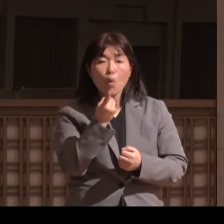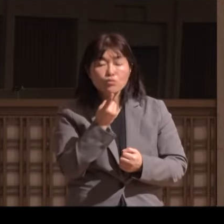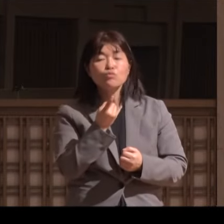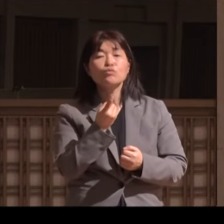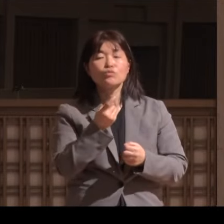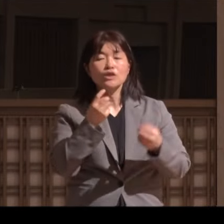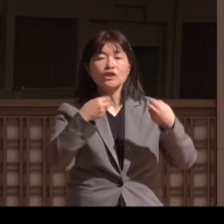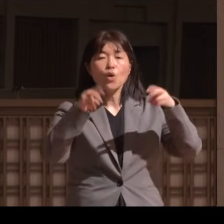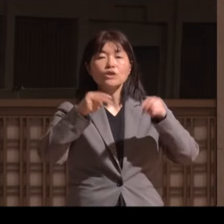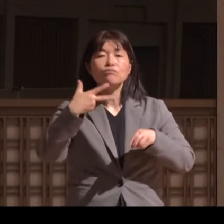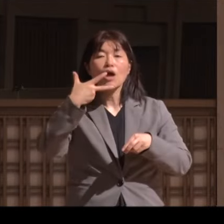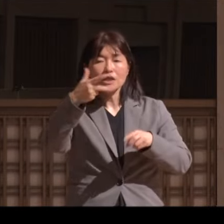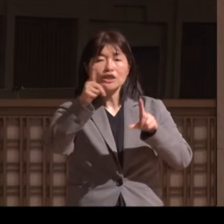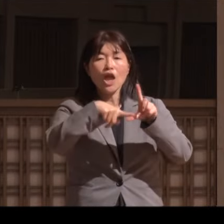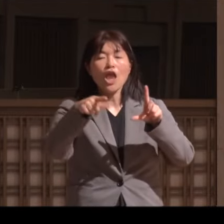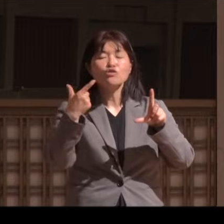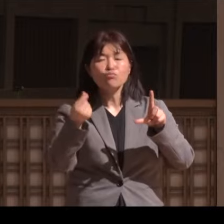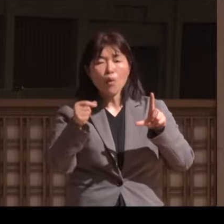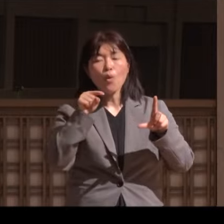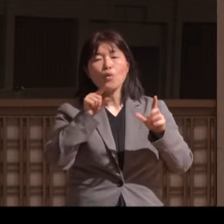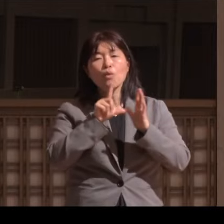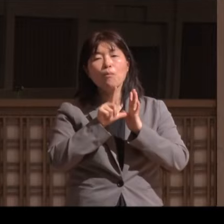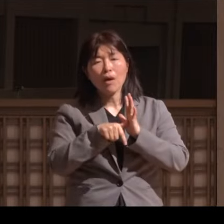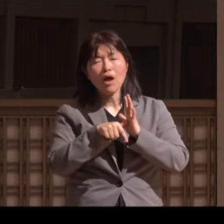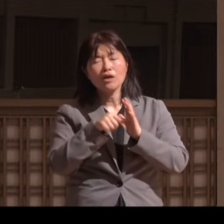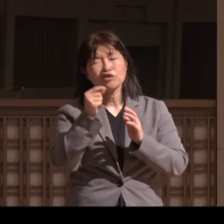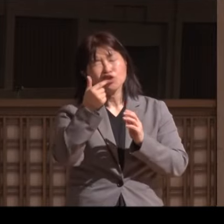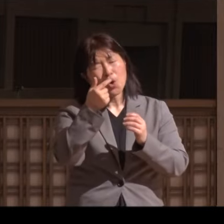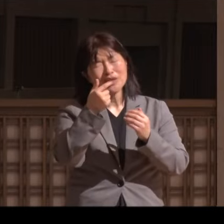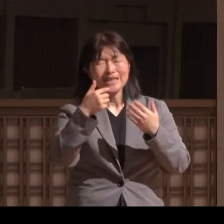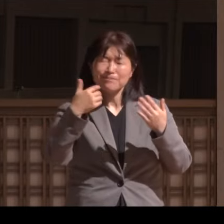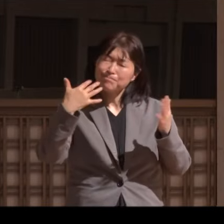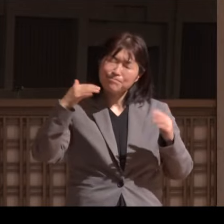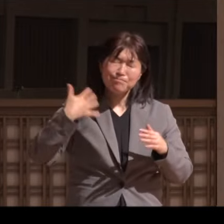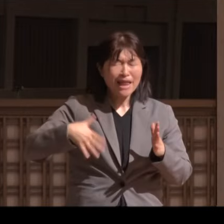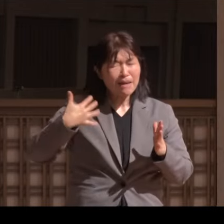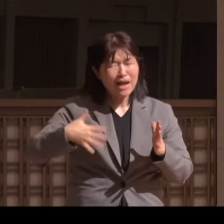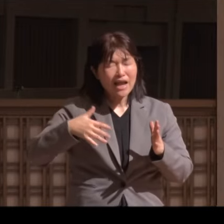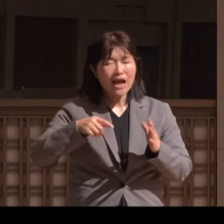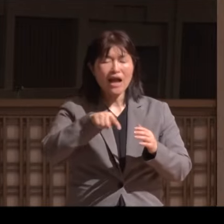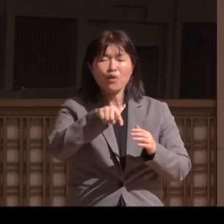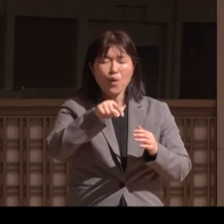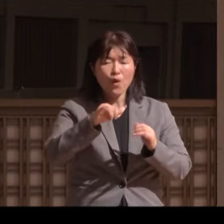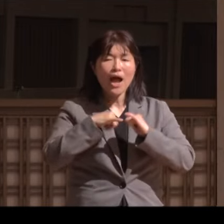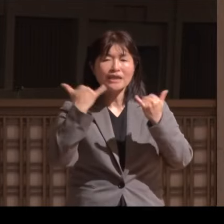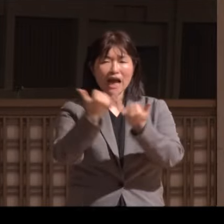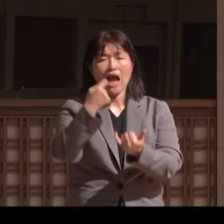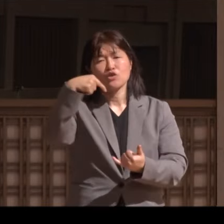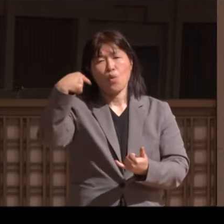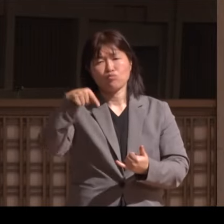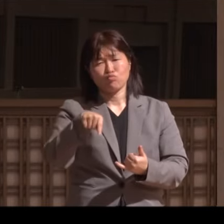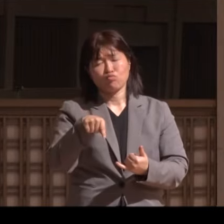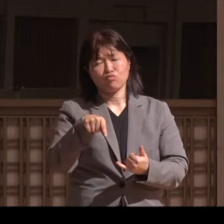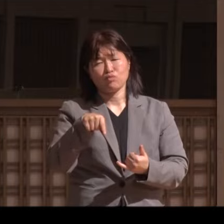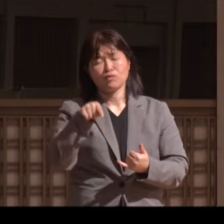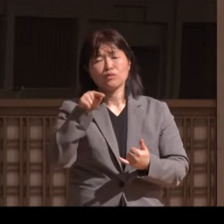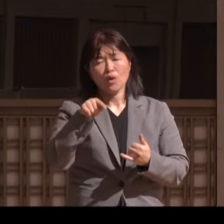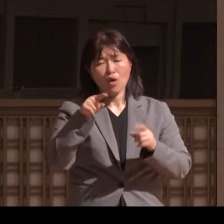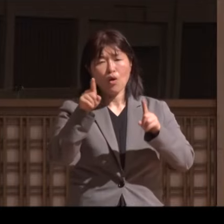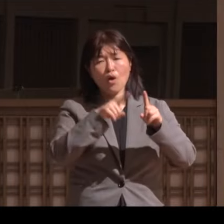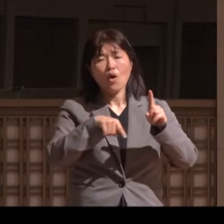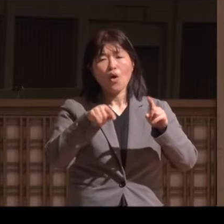つま広島市のエルモで少しえ弱いなと思うところが社会教育ですこれはあま公民館